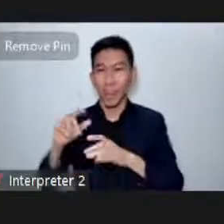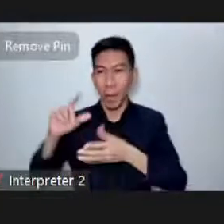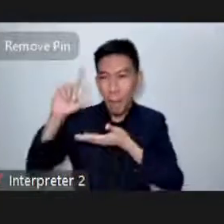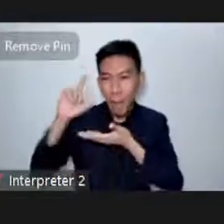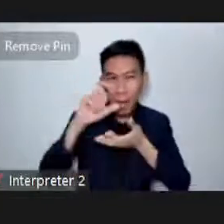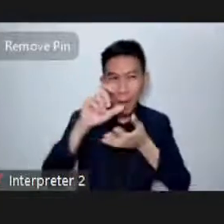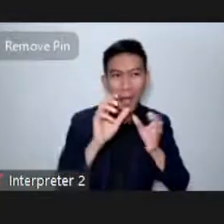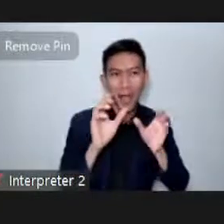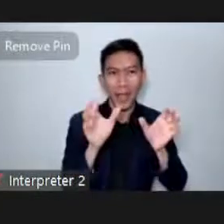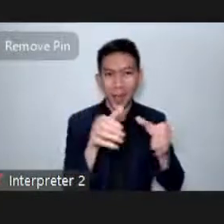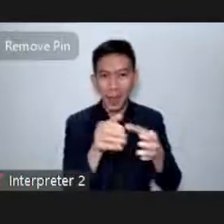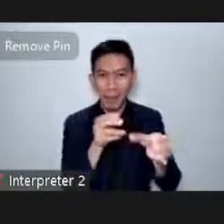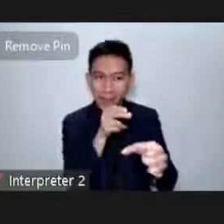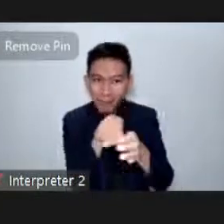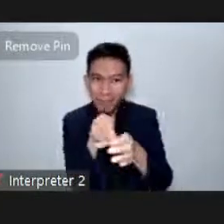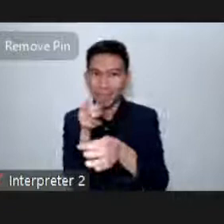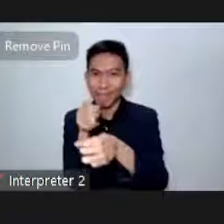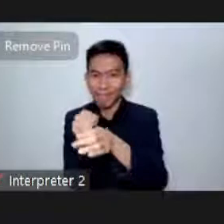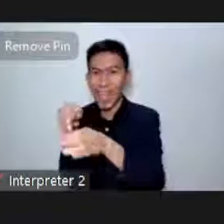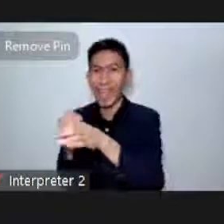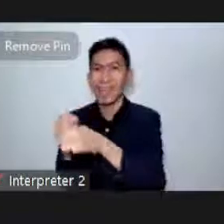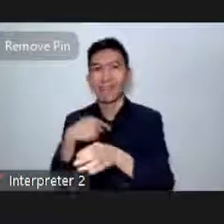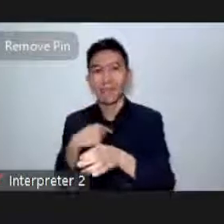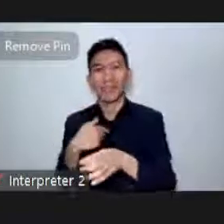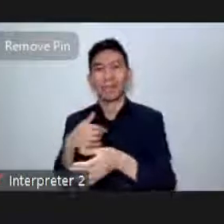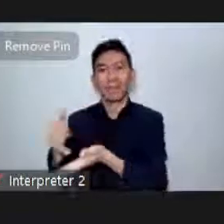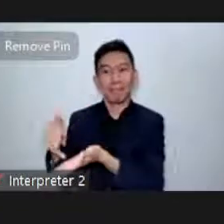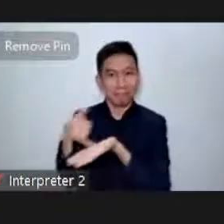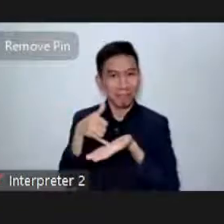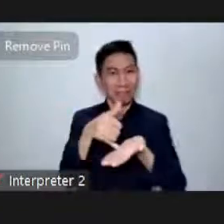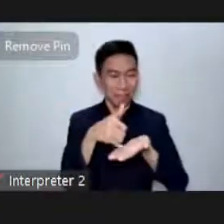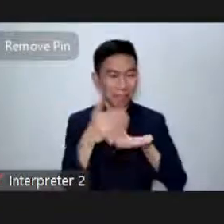group. Nagkakaroon naman ako ng mga award.